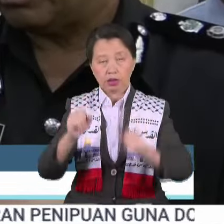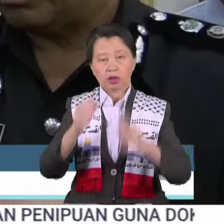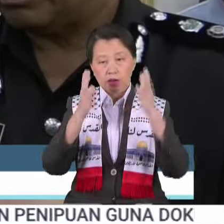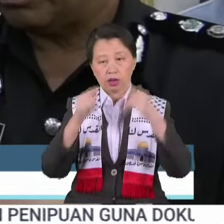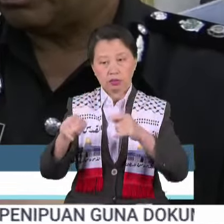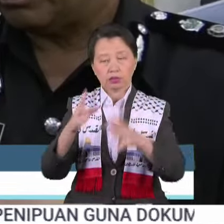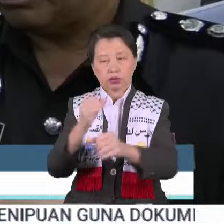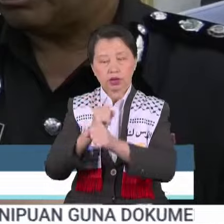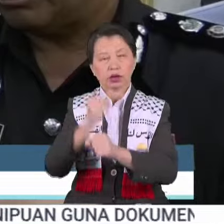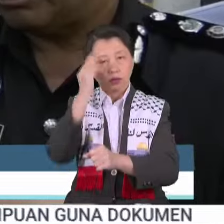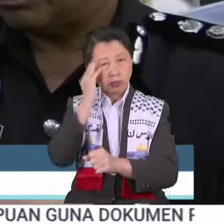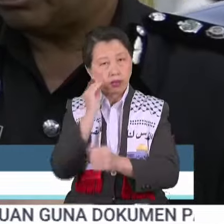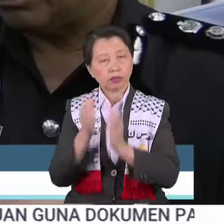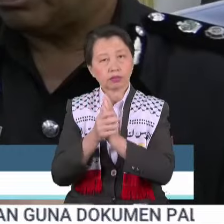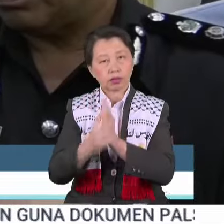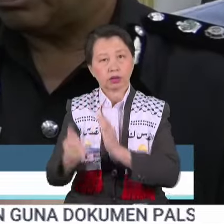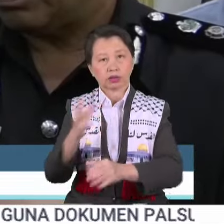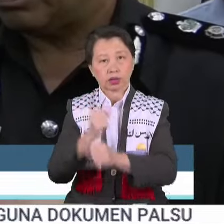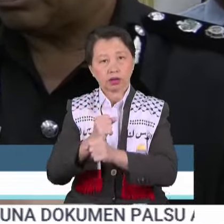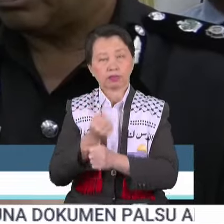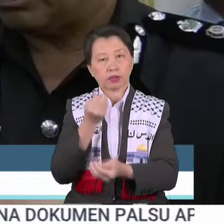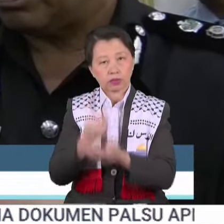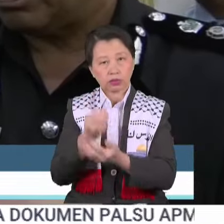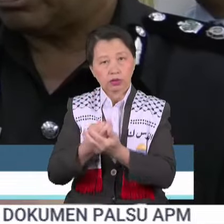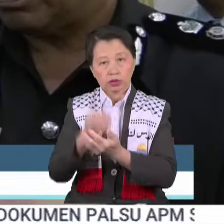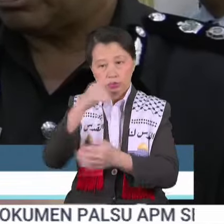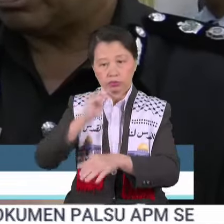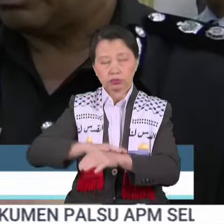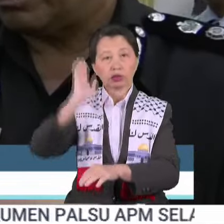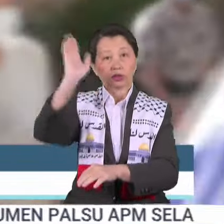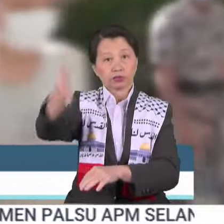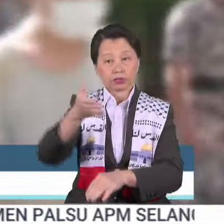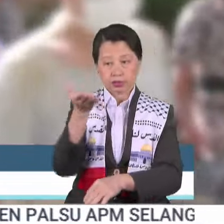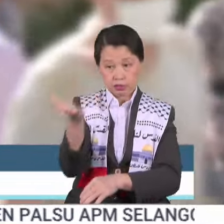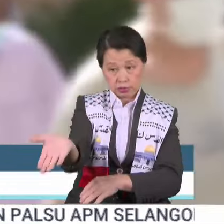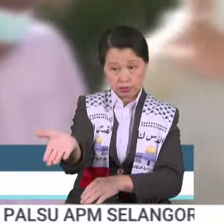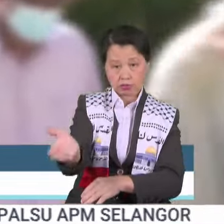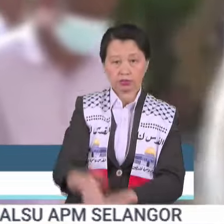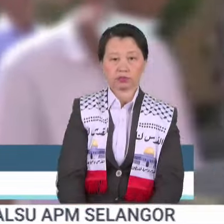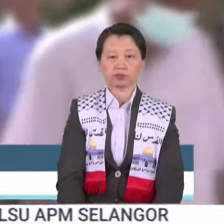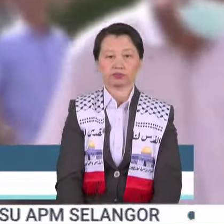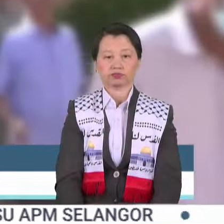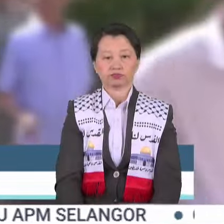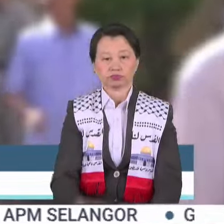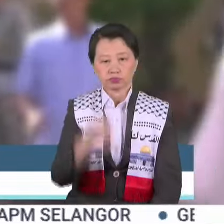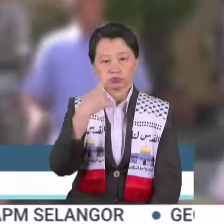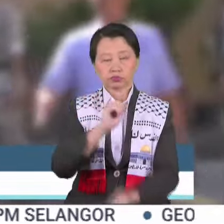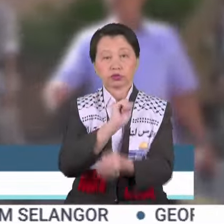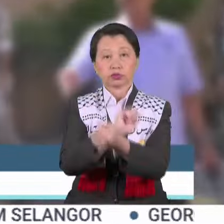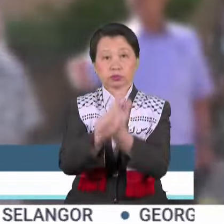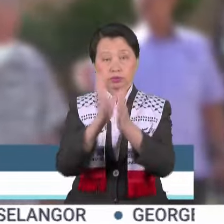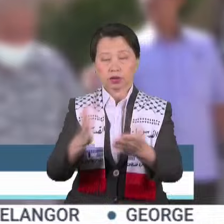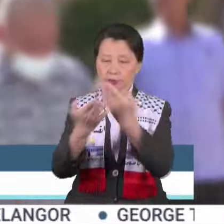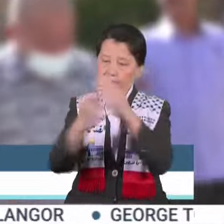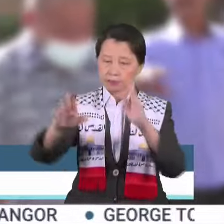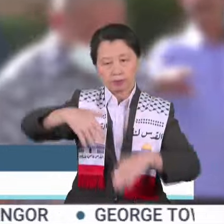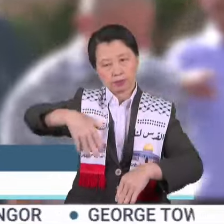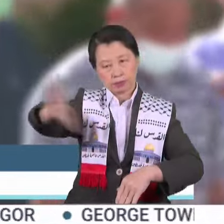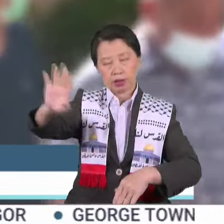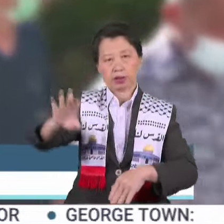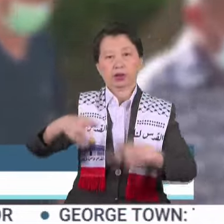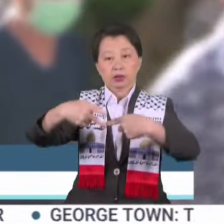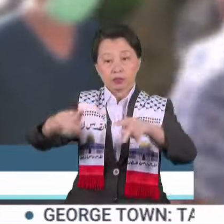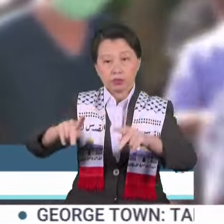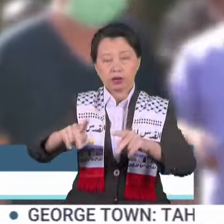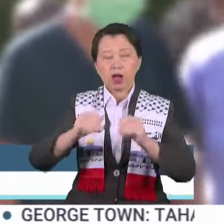dapat pengalaman, kemahiran dan juga pendapatan untuk masa depan OBB sendiri. Bagi banduan yang dilepaskan, pastinya peluang